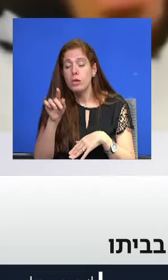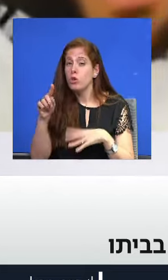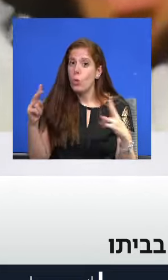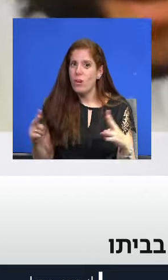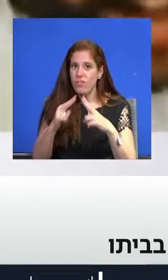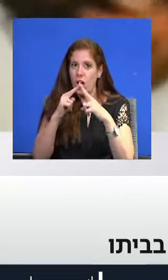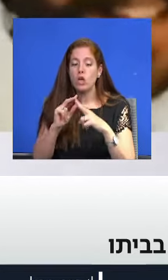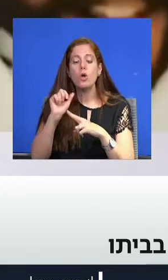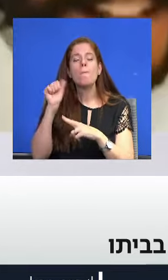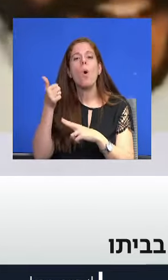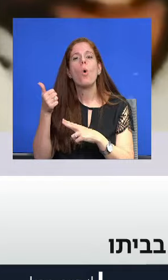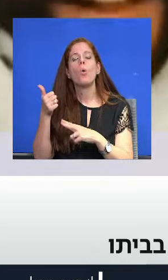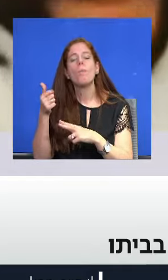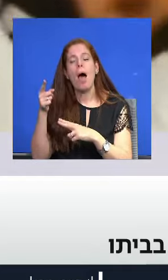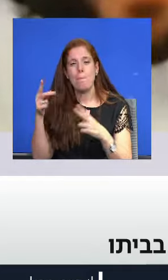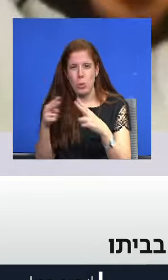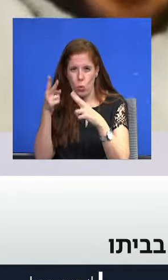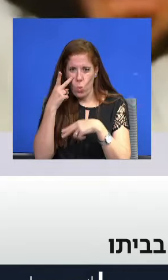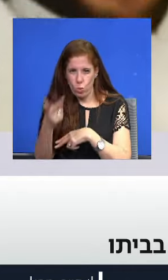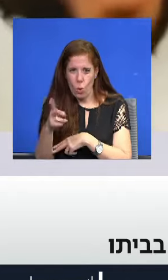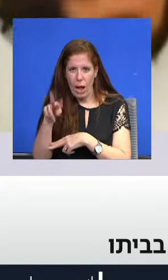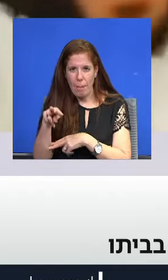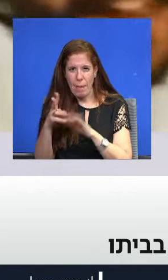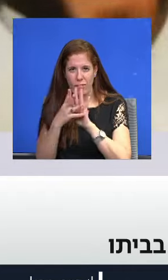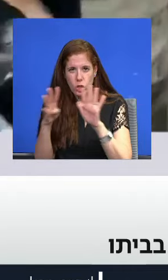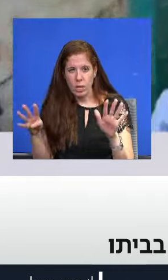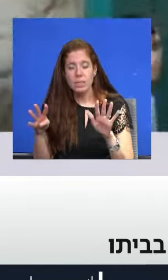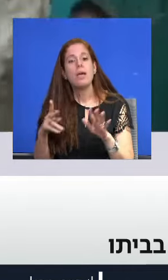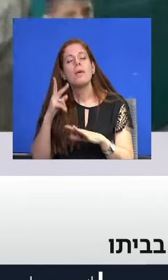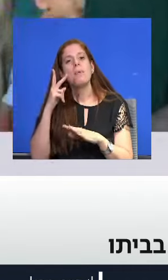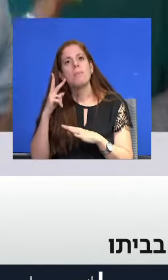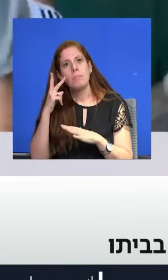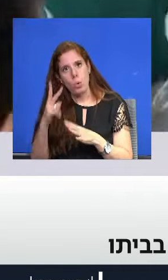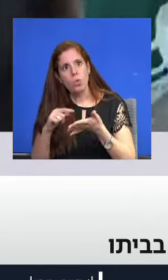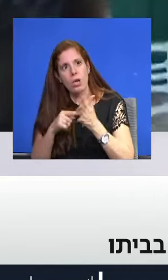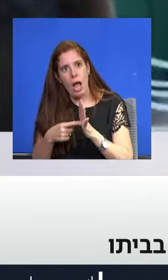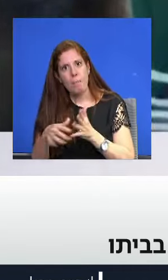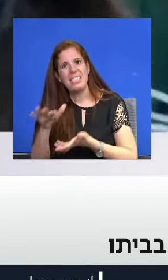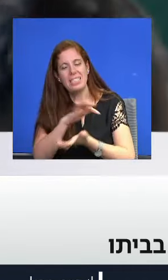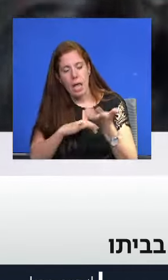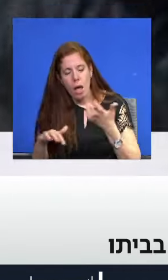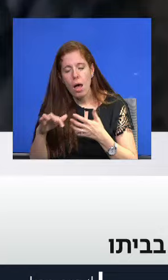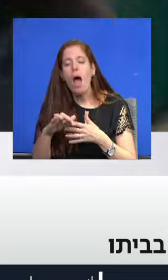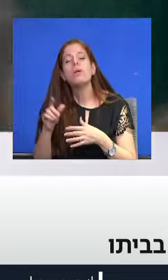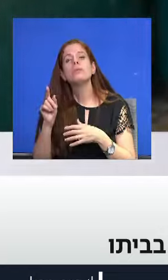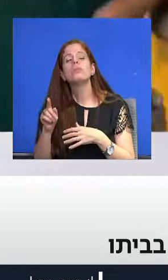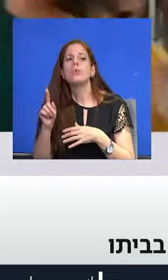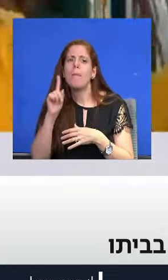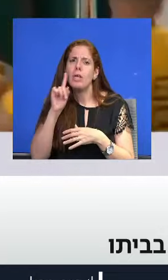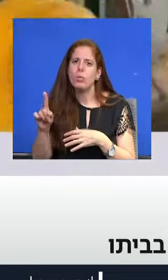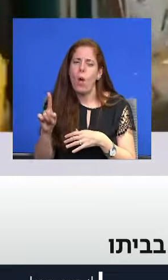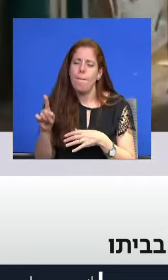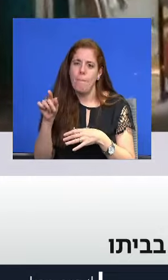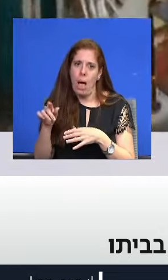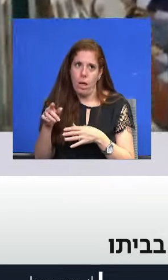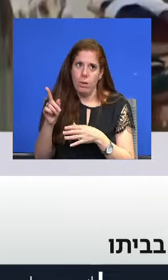ביקורו התקדימי פה בישראל ב-2019, ביקור שעורר סערה רבתית. סעוד גם שידוע בעמדותיו הפוליטיות שתומכות במפלגת